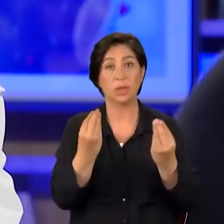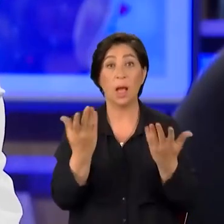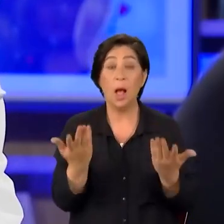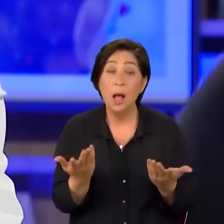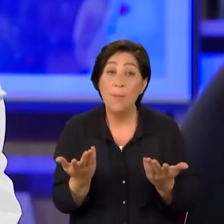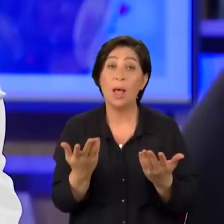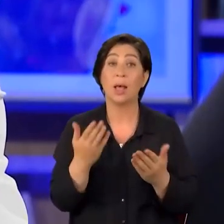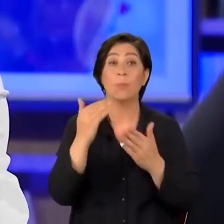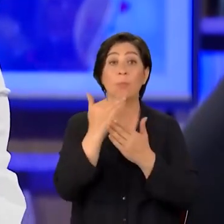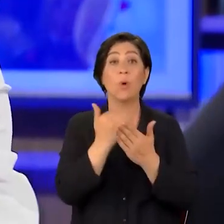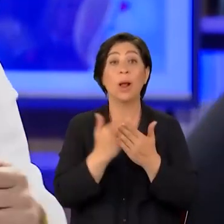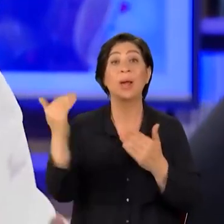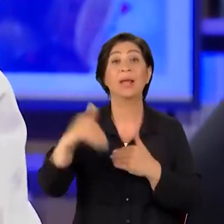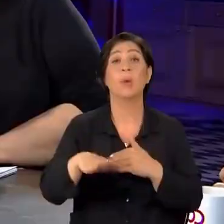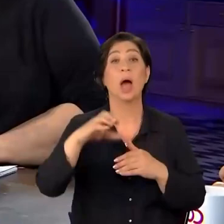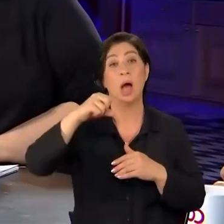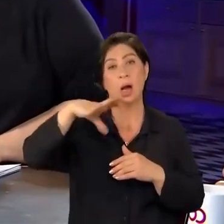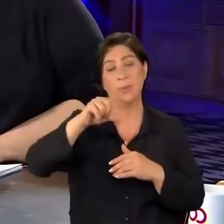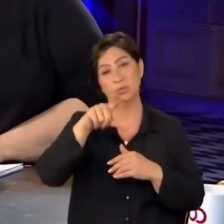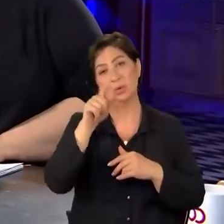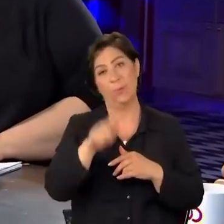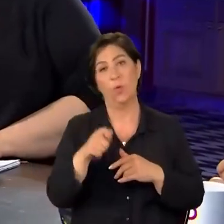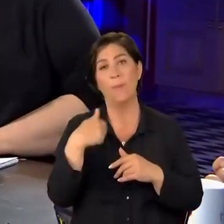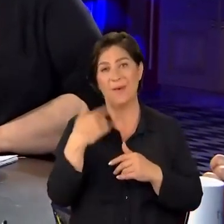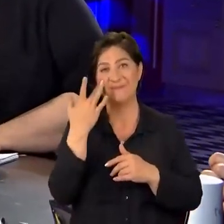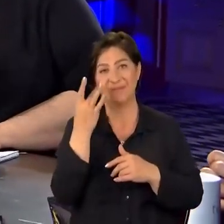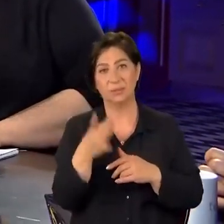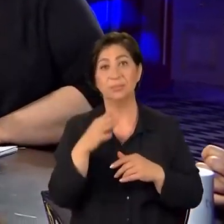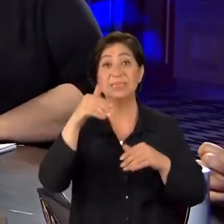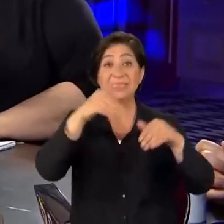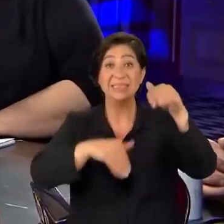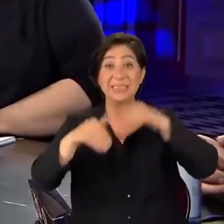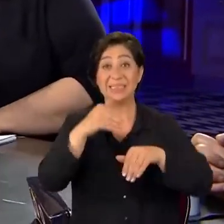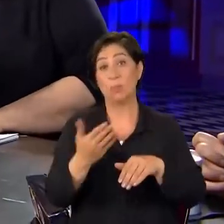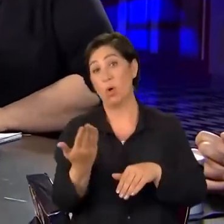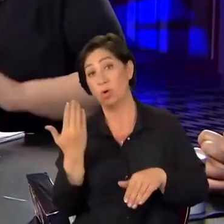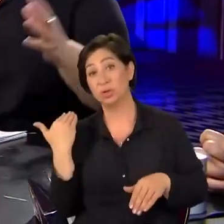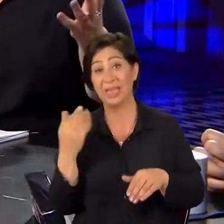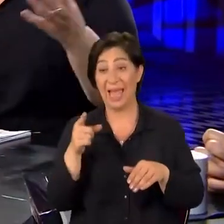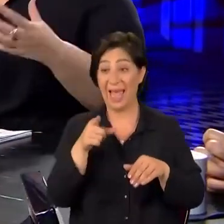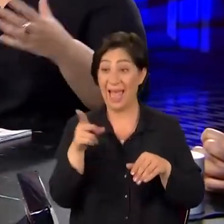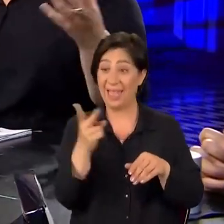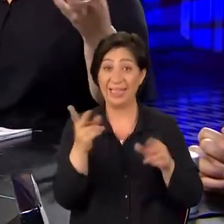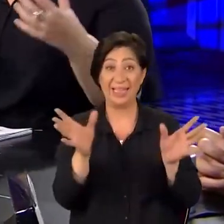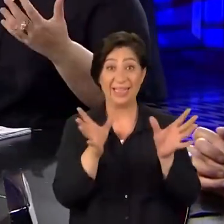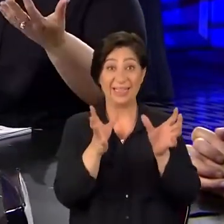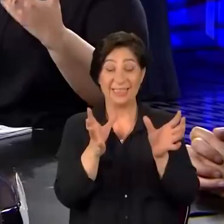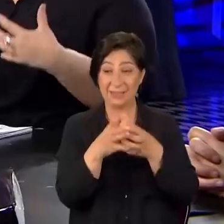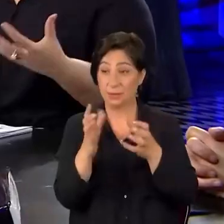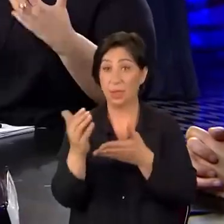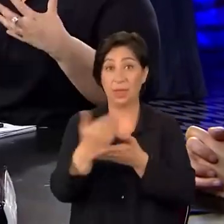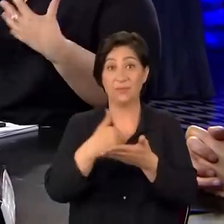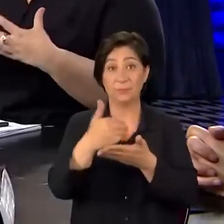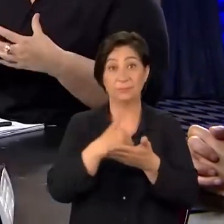açısından doğru bir şey yapıldı ama diye AK Parti ama programı şöyle bir şey yapıyor. Onu ben farkındayım. İşte bu seçim öncesi de her iki kamptan